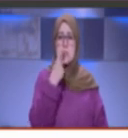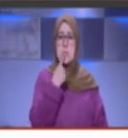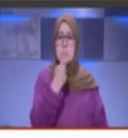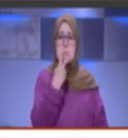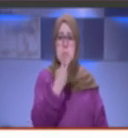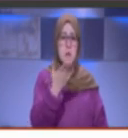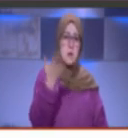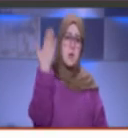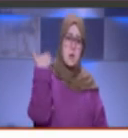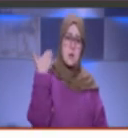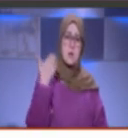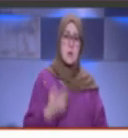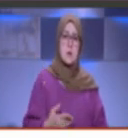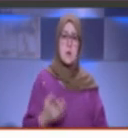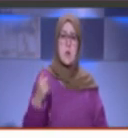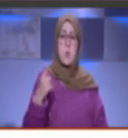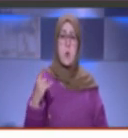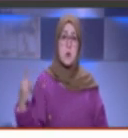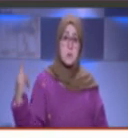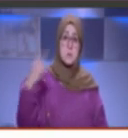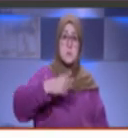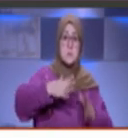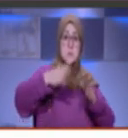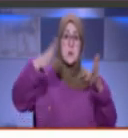وهي ضخمة بالفعل،